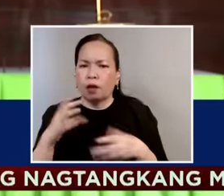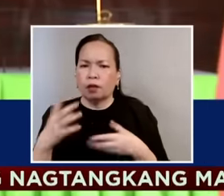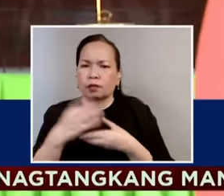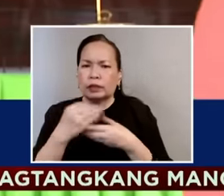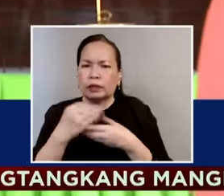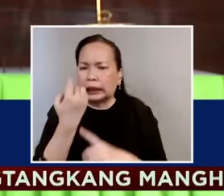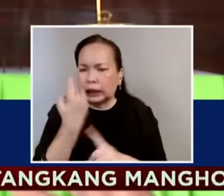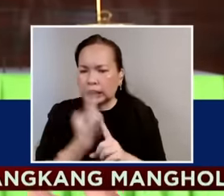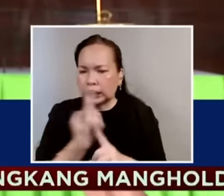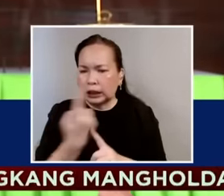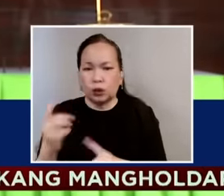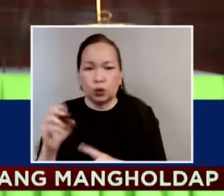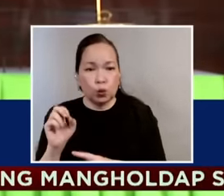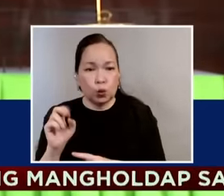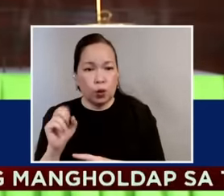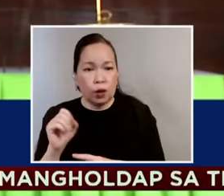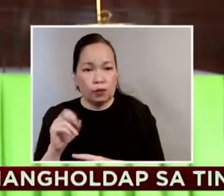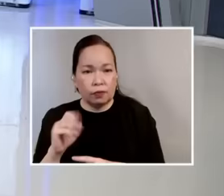isa.